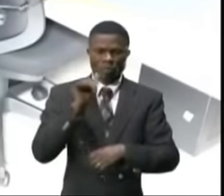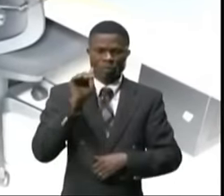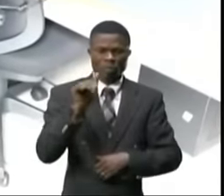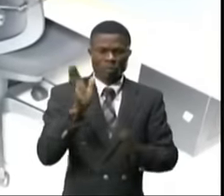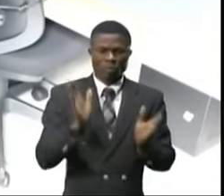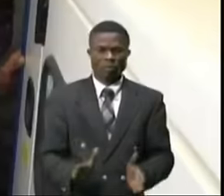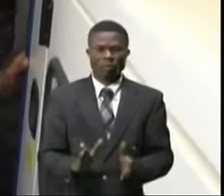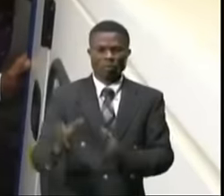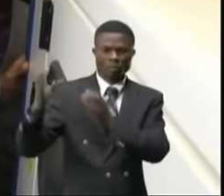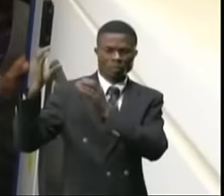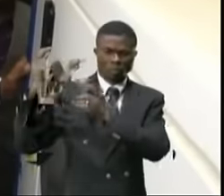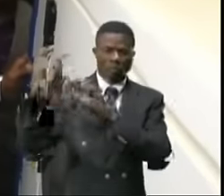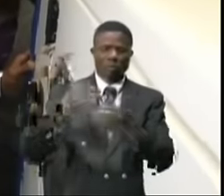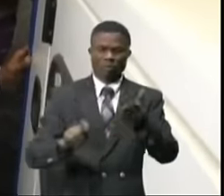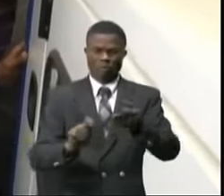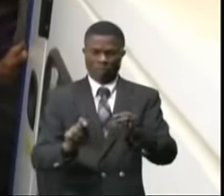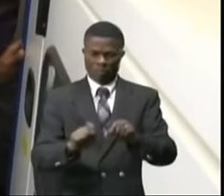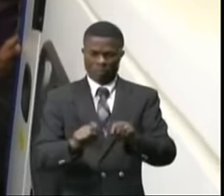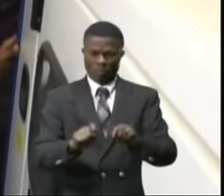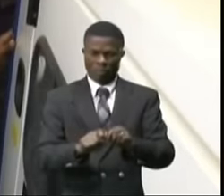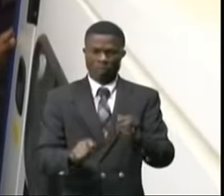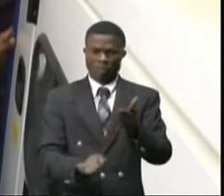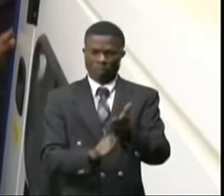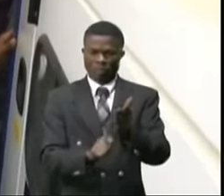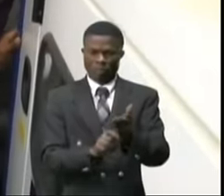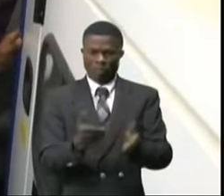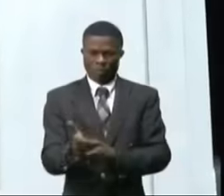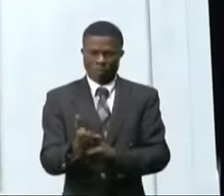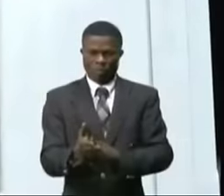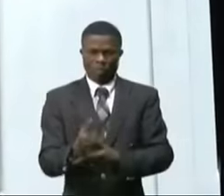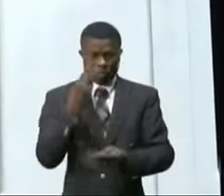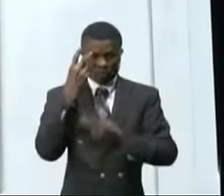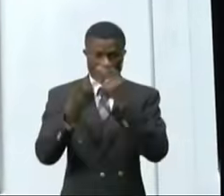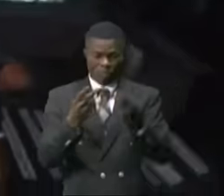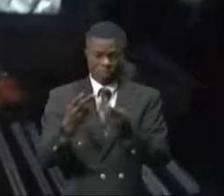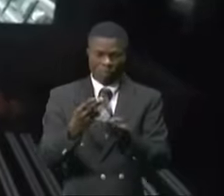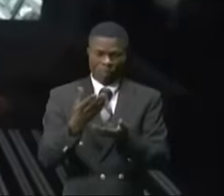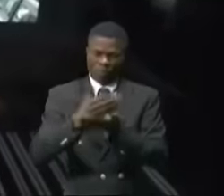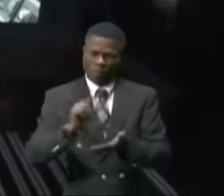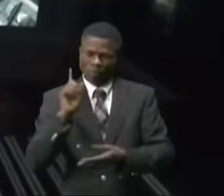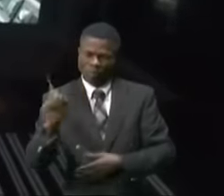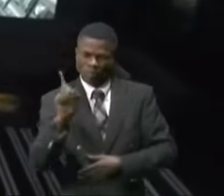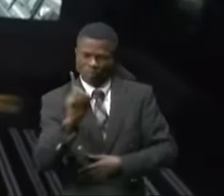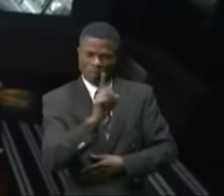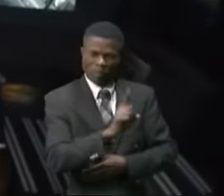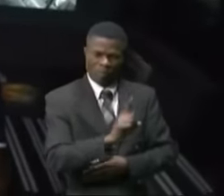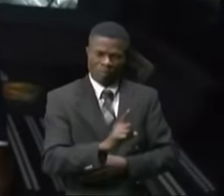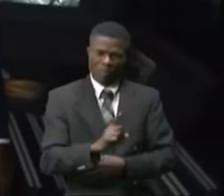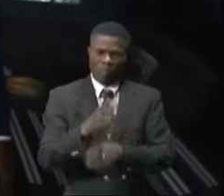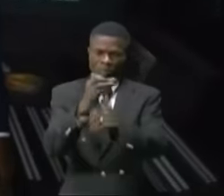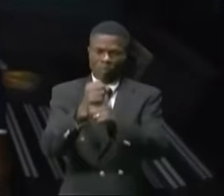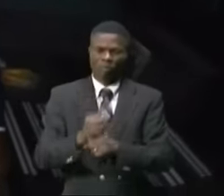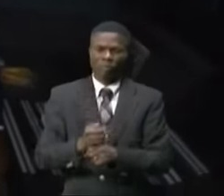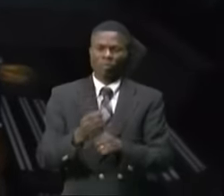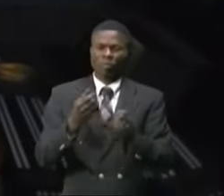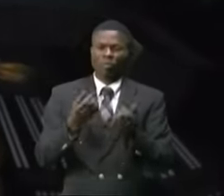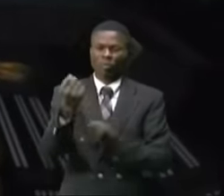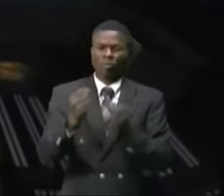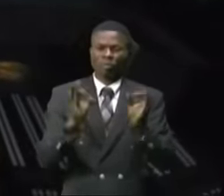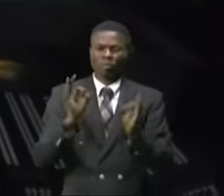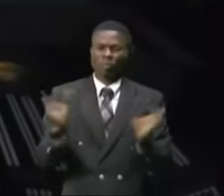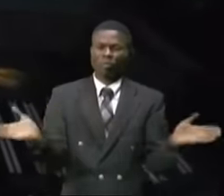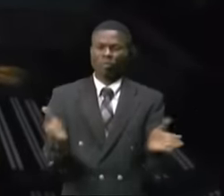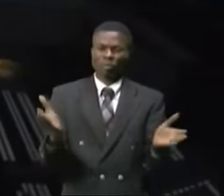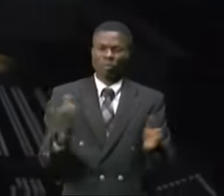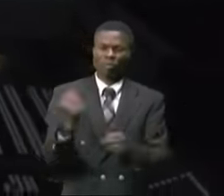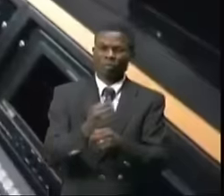en charge de la technique, Patrick Mouyaya visite pièce par pièce cette nouvelle acquisition qui va renforcer